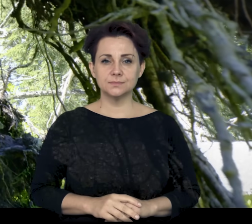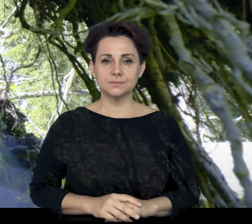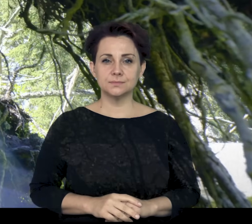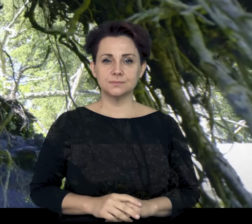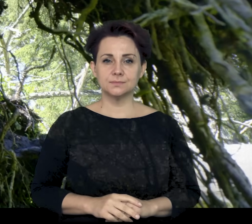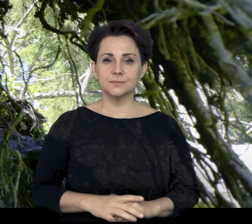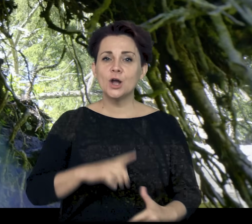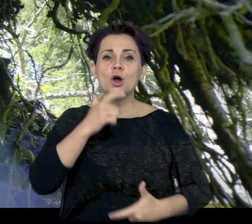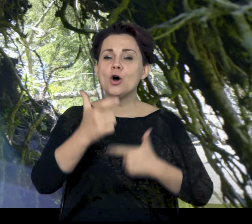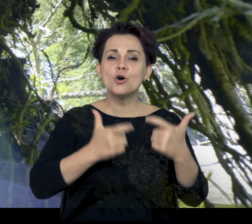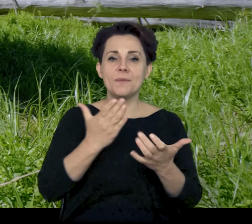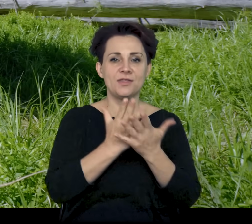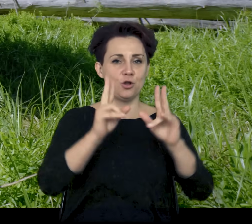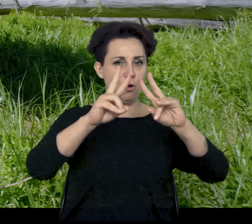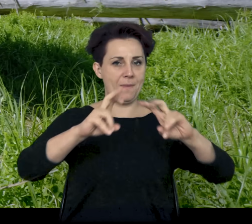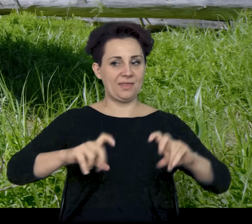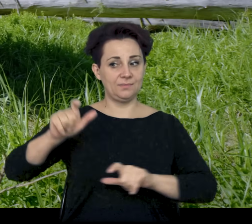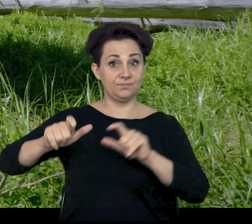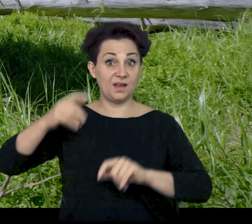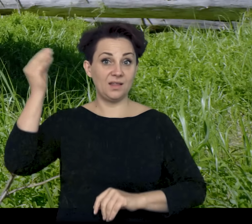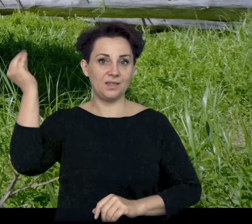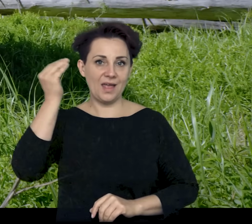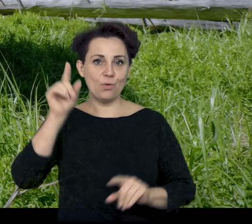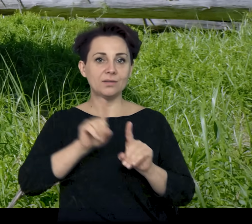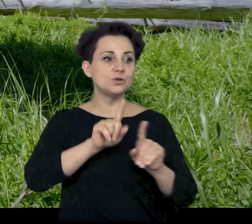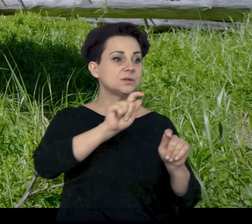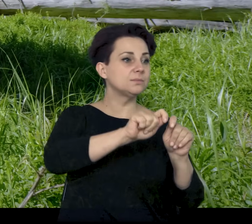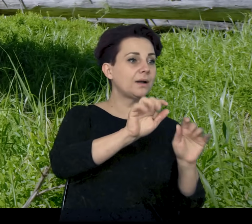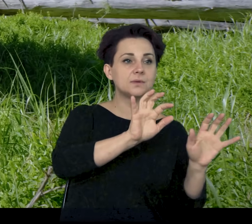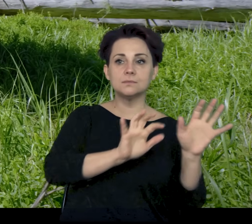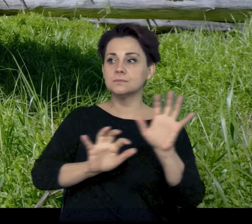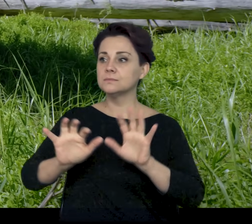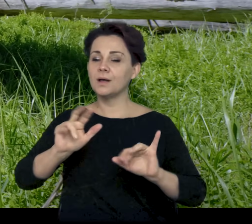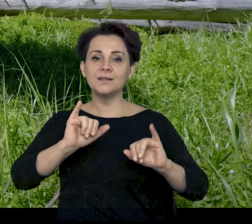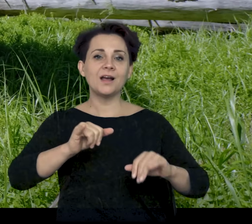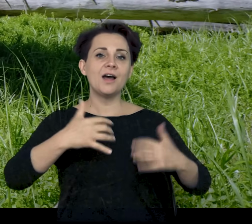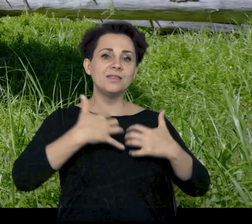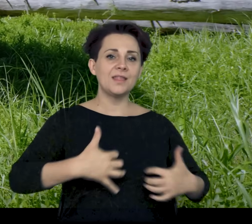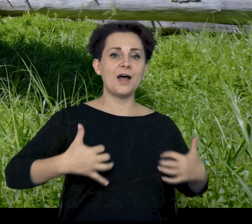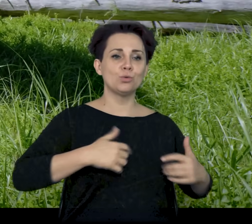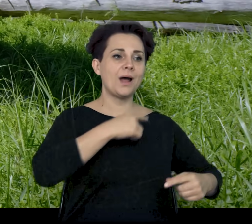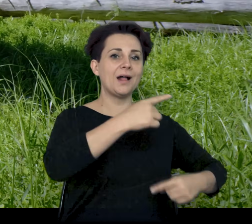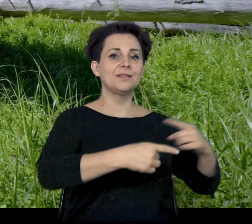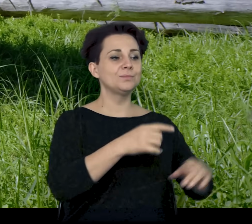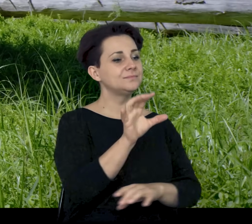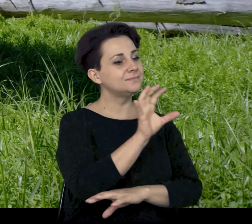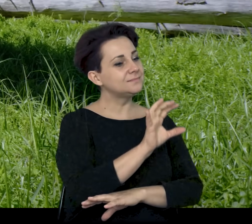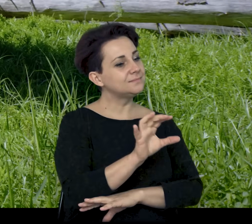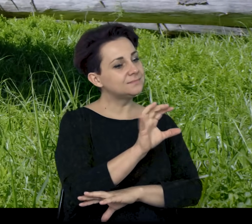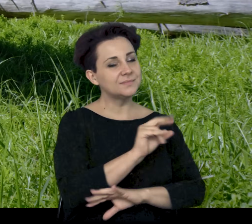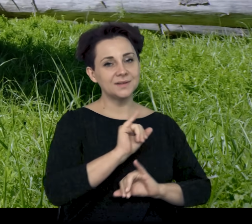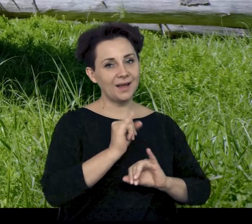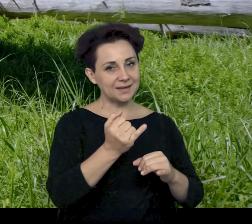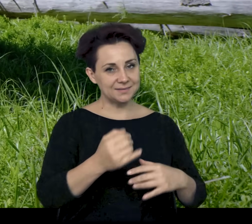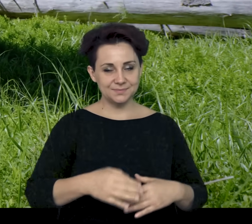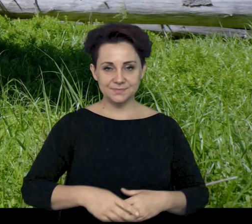Prowadzone są tu jedynie badania naukowe i monitorowany jest przebieg naturalnych procesów przyrodniczych.